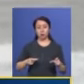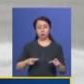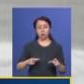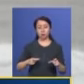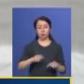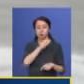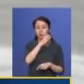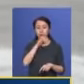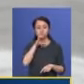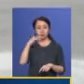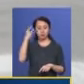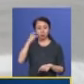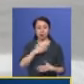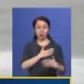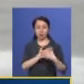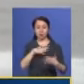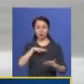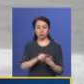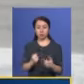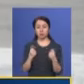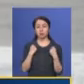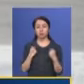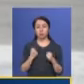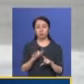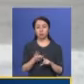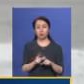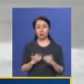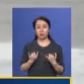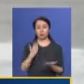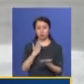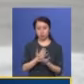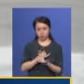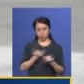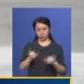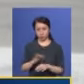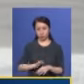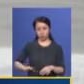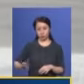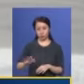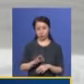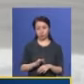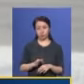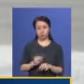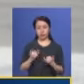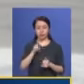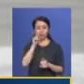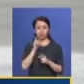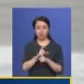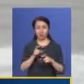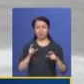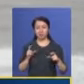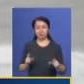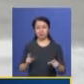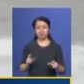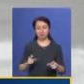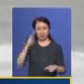земляков, северокостанцев, активно заниматься спортом. Для этого все условия в области созданы. И для молодежи в том числе.